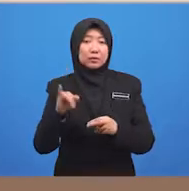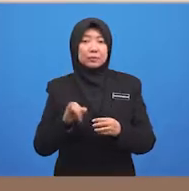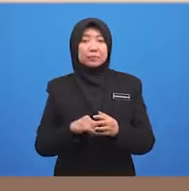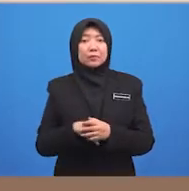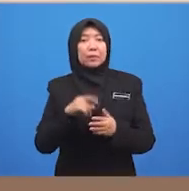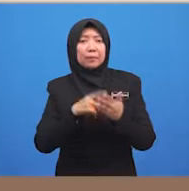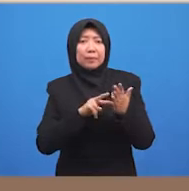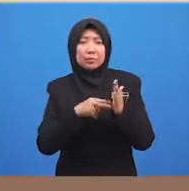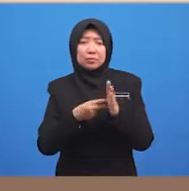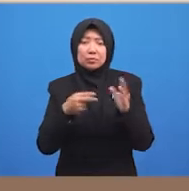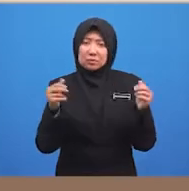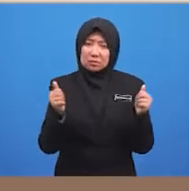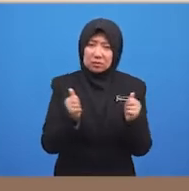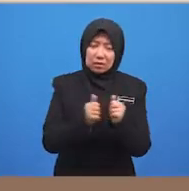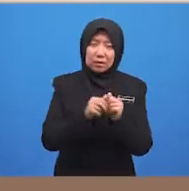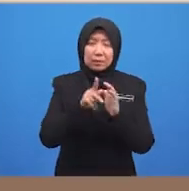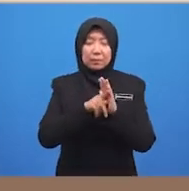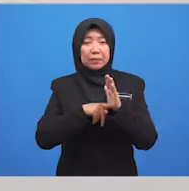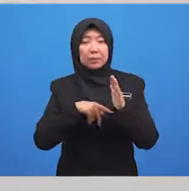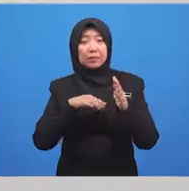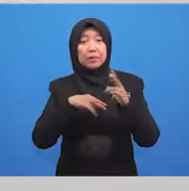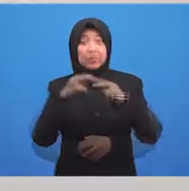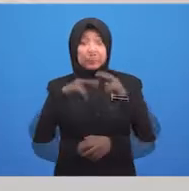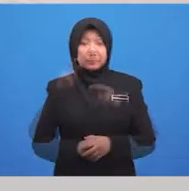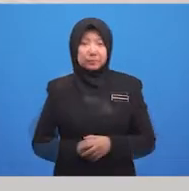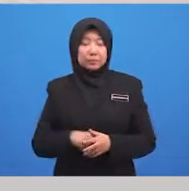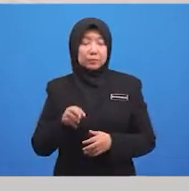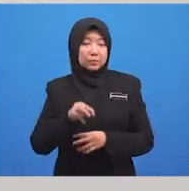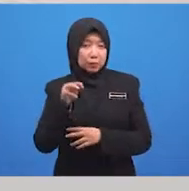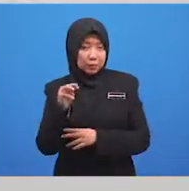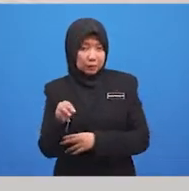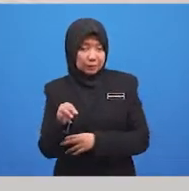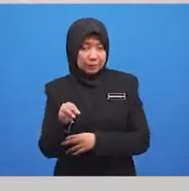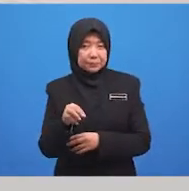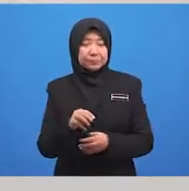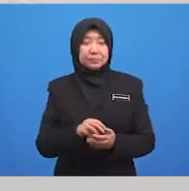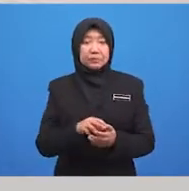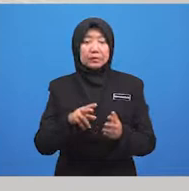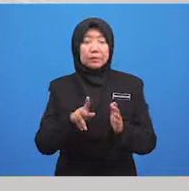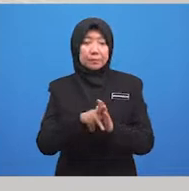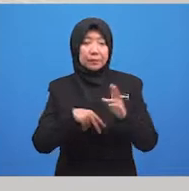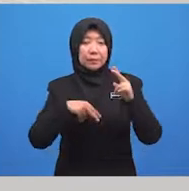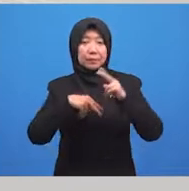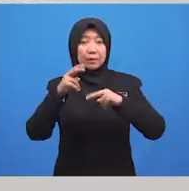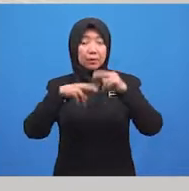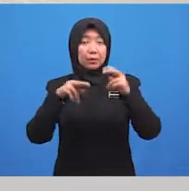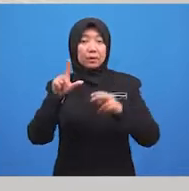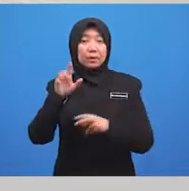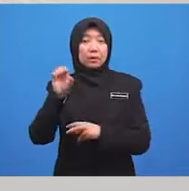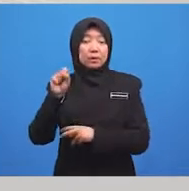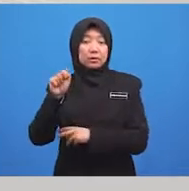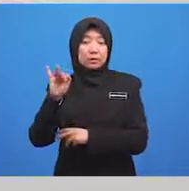Apa yang dimaksudkan dengan pembangunan lestari? Murid-murid, pembangunan lestari adalah